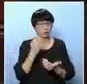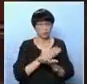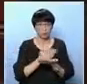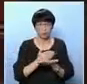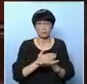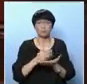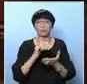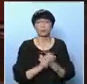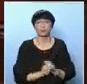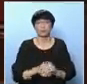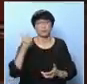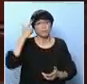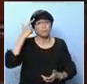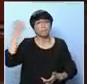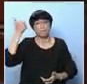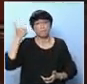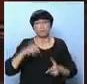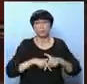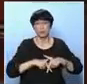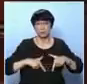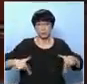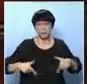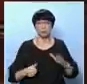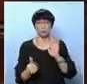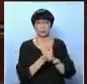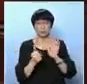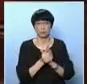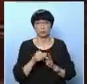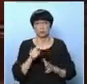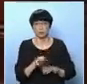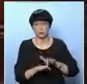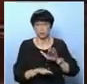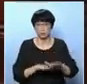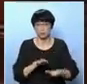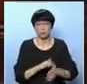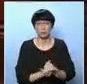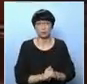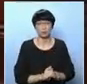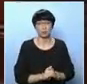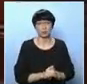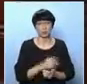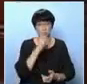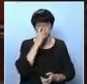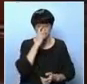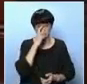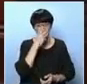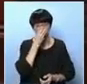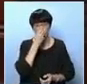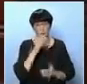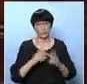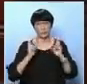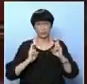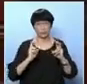咁嘅睿智同埋勇敢嚟為我哋開路。又講翻遠啲，香港鐵